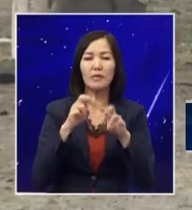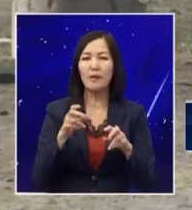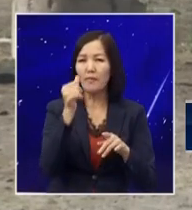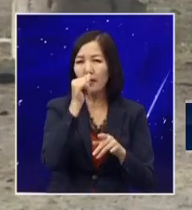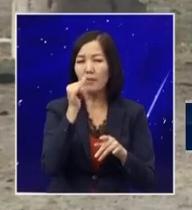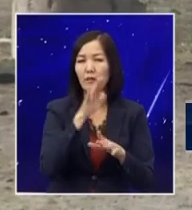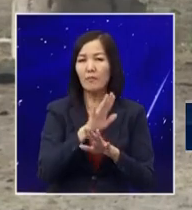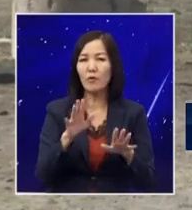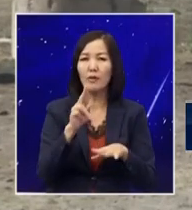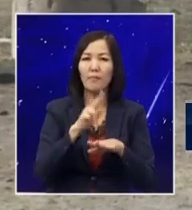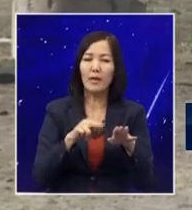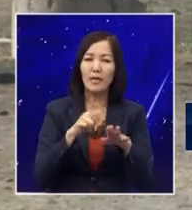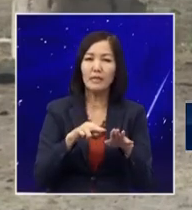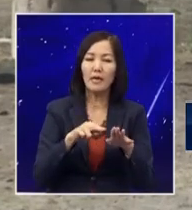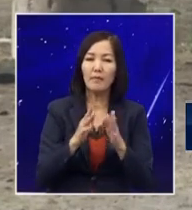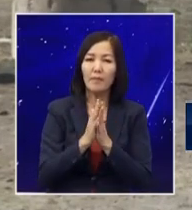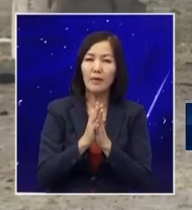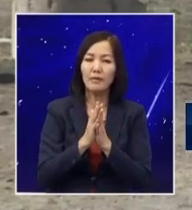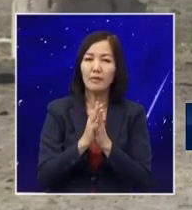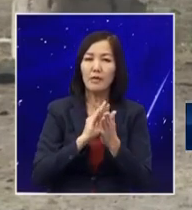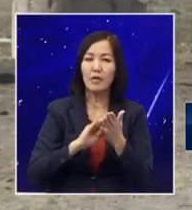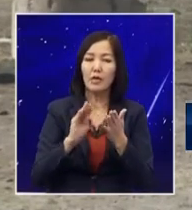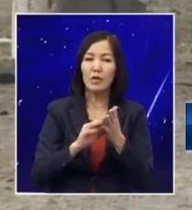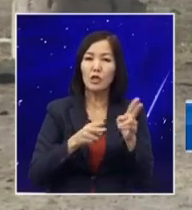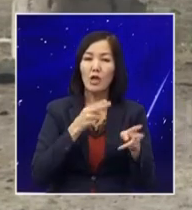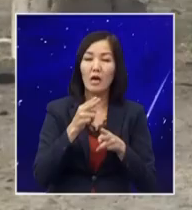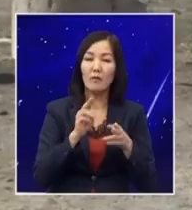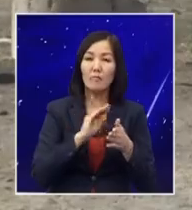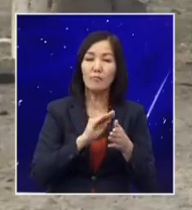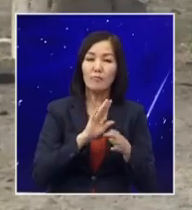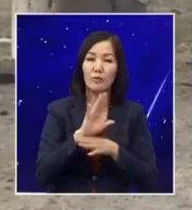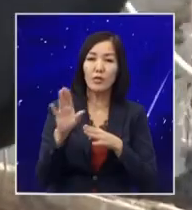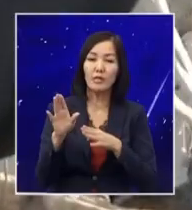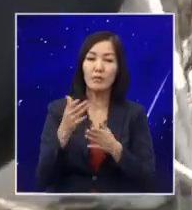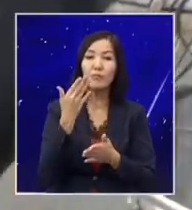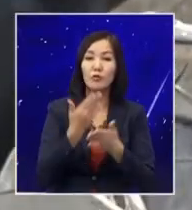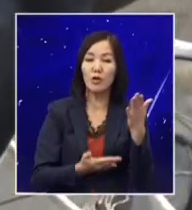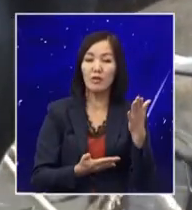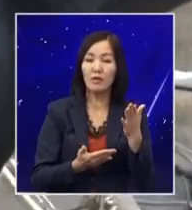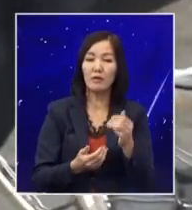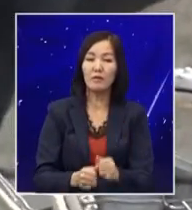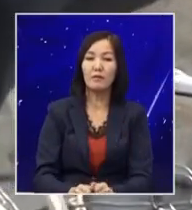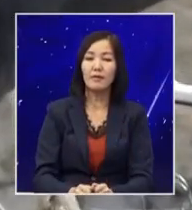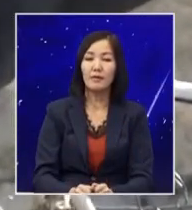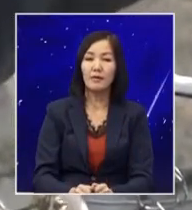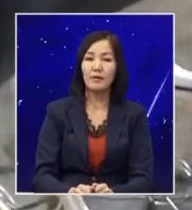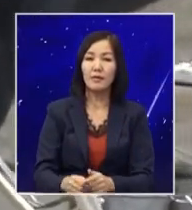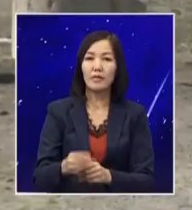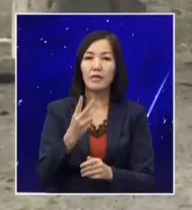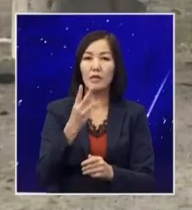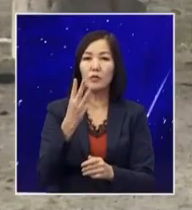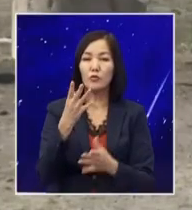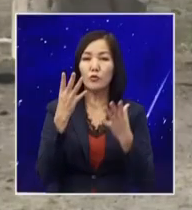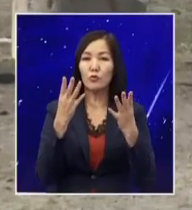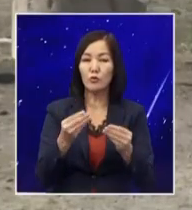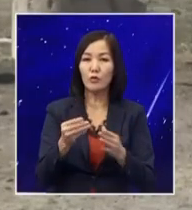болғаннан кейін мына полиция қызметкеріне жаңағы жүгіндік. Арызымызды қалдырғаннан кейін бір 2-3